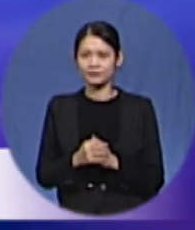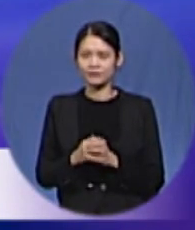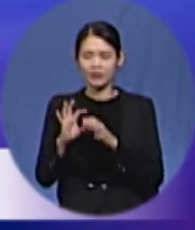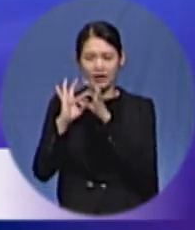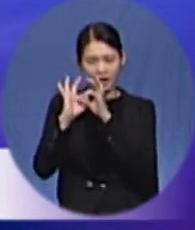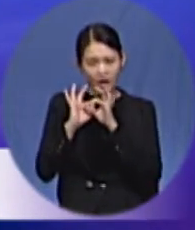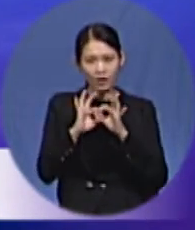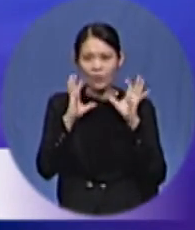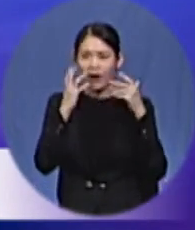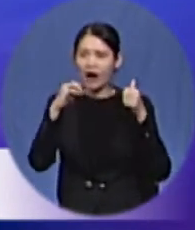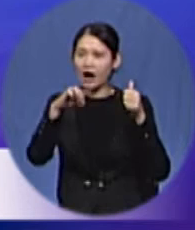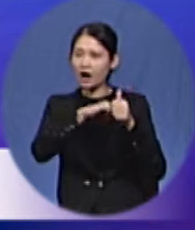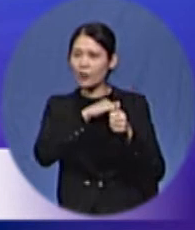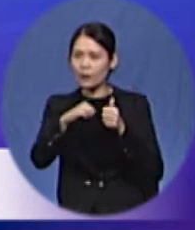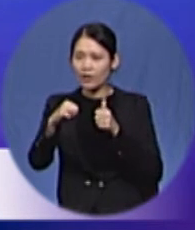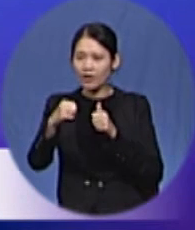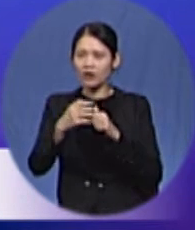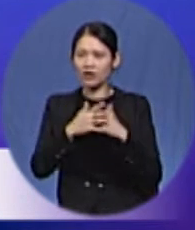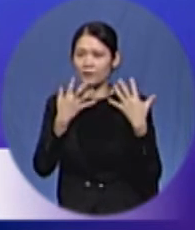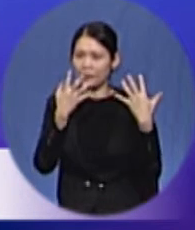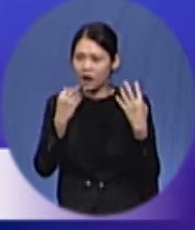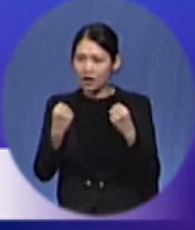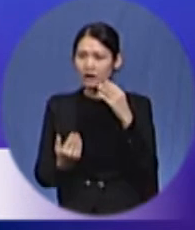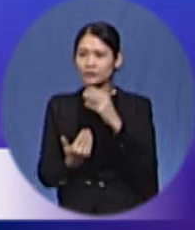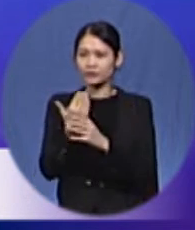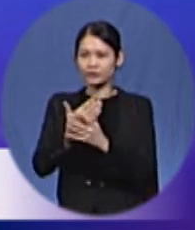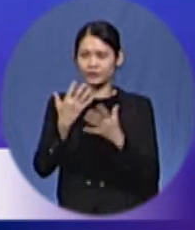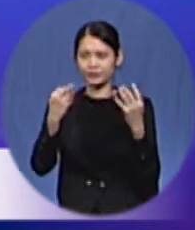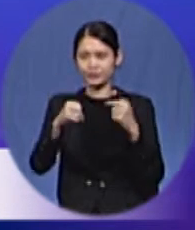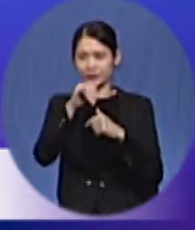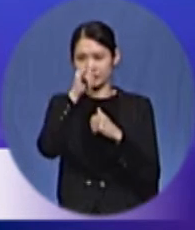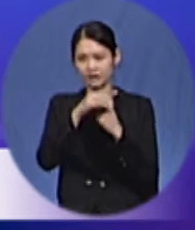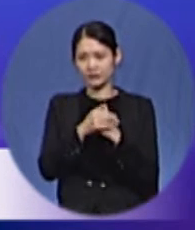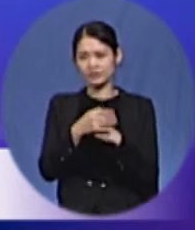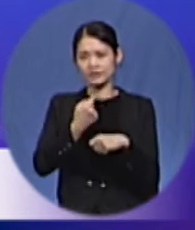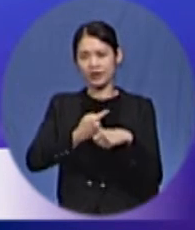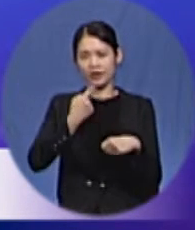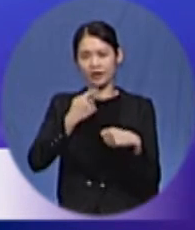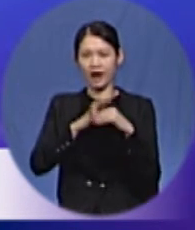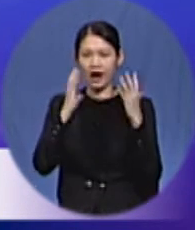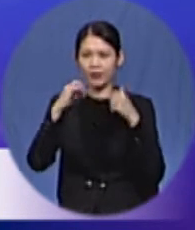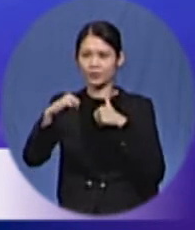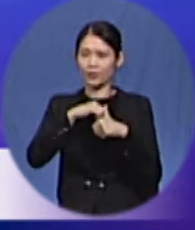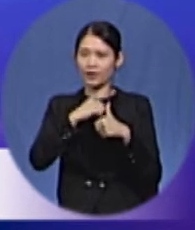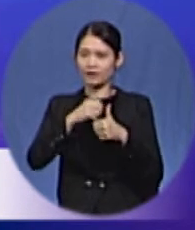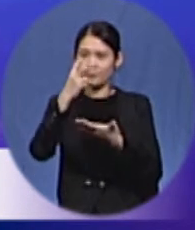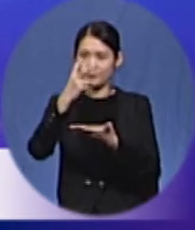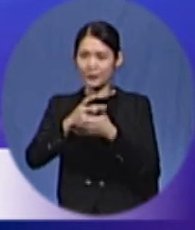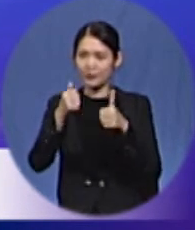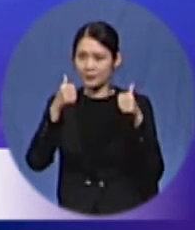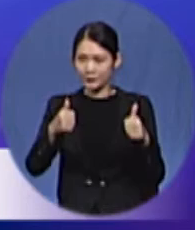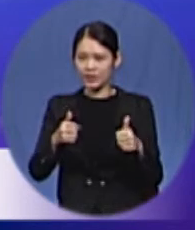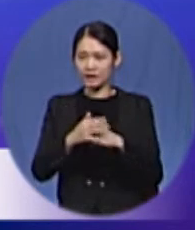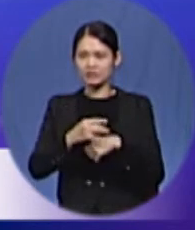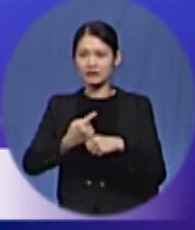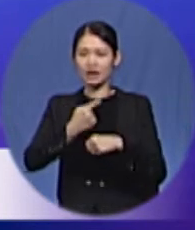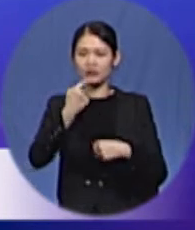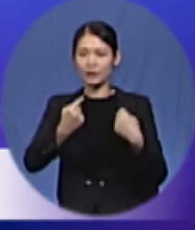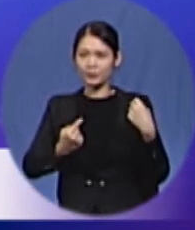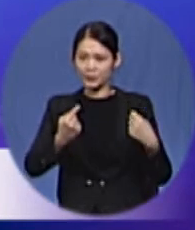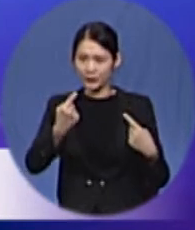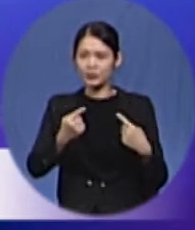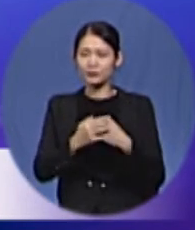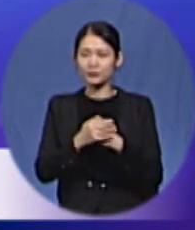잇따른 아동학대 문제가 논란이 되고 있는 가운데 지난해 아동학대로 판정받은 사례가 전년보다